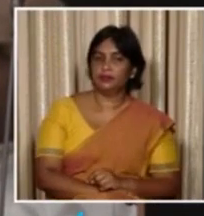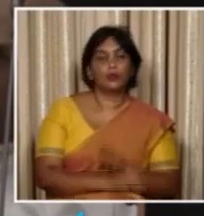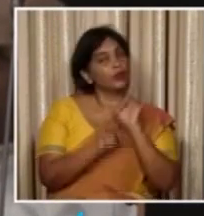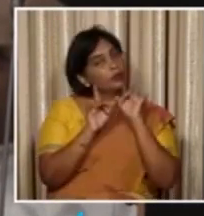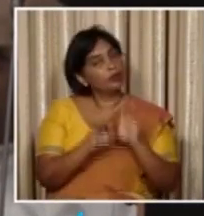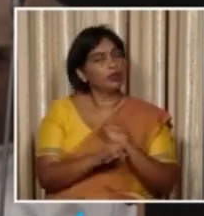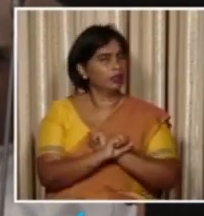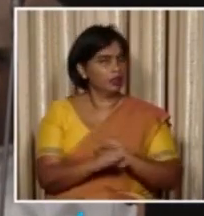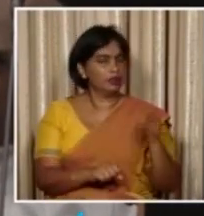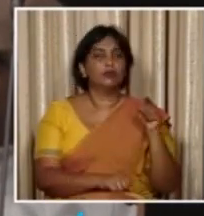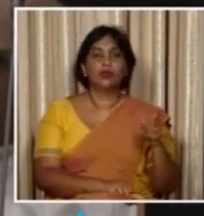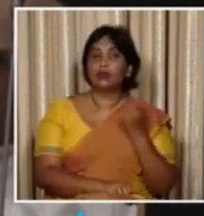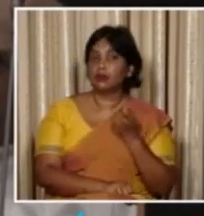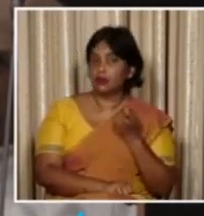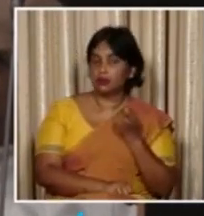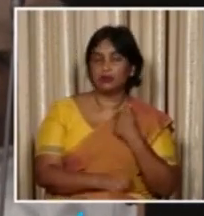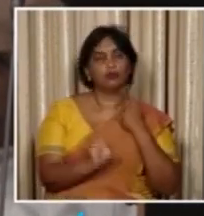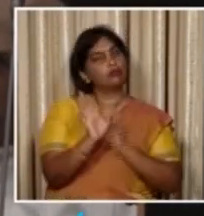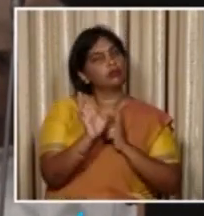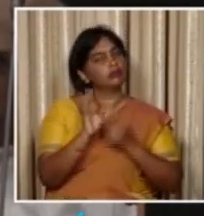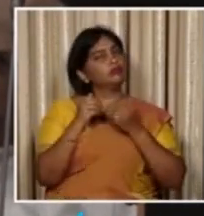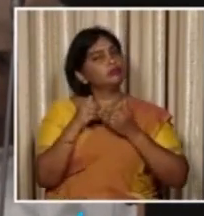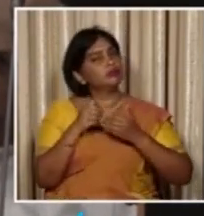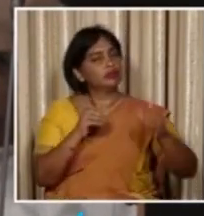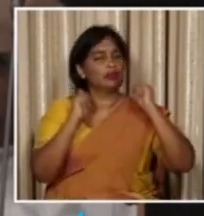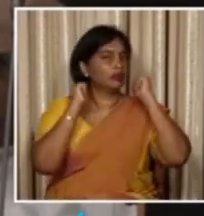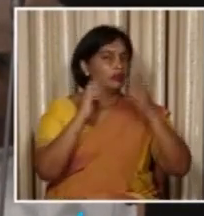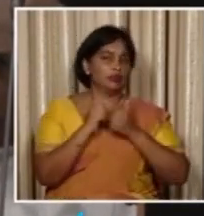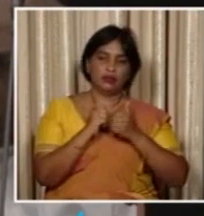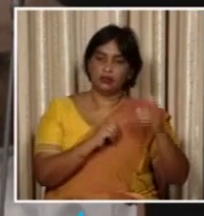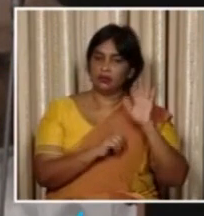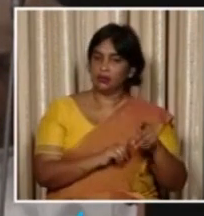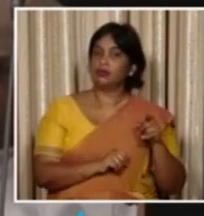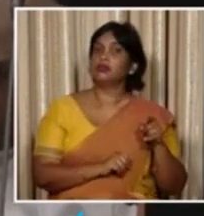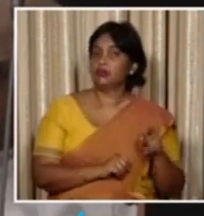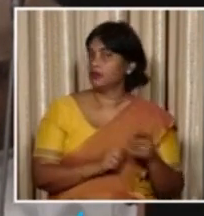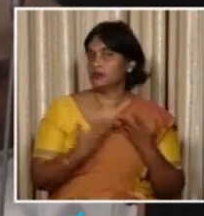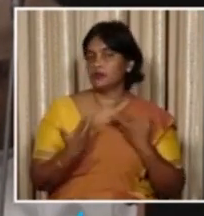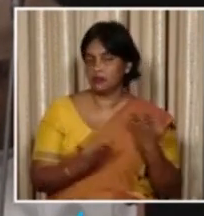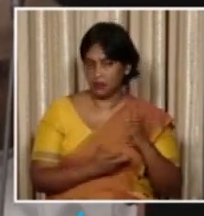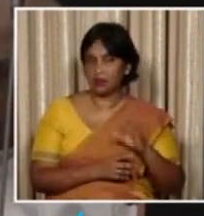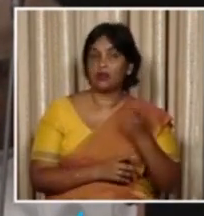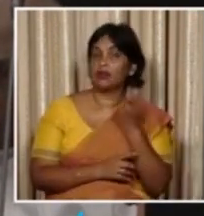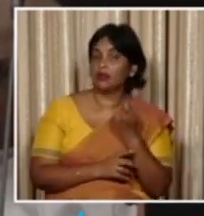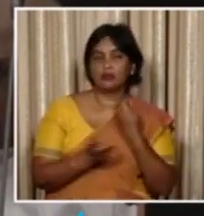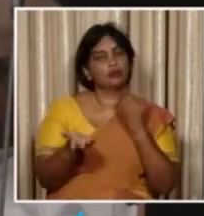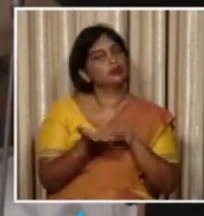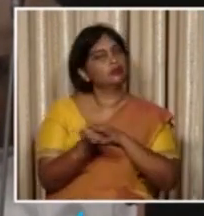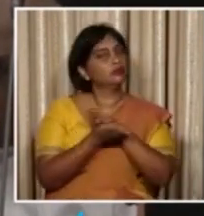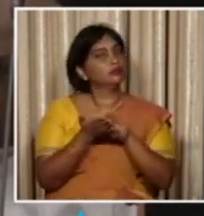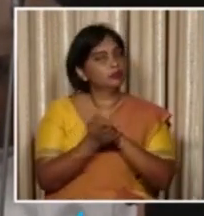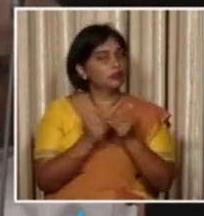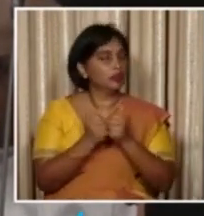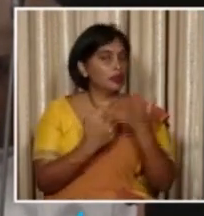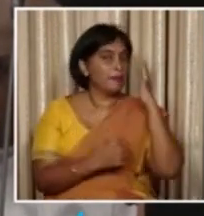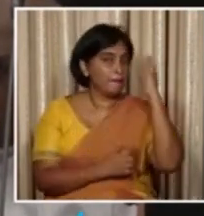එසේ නොමැතිව ආර්ථිකය දිගු කාලයක් පුරාවට තිරසාරව පවත්වාගෙන යාම නොහැක. ආර්ථික ප්‍රතිසංස්කරණ වලින්